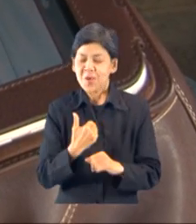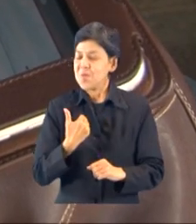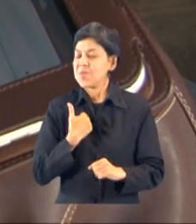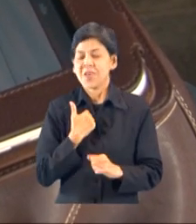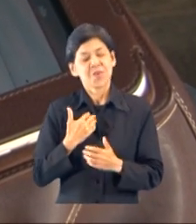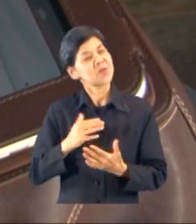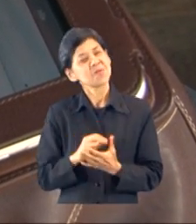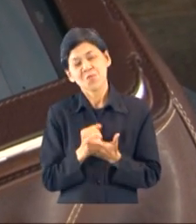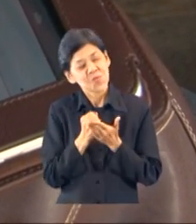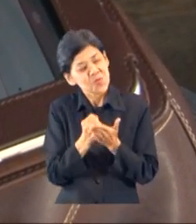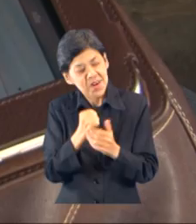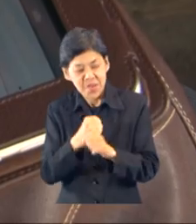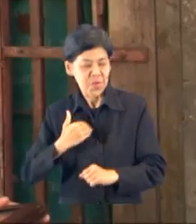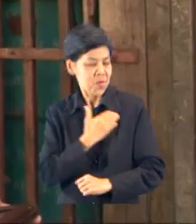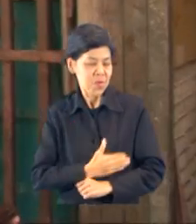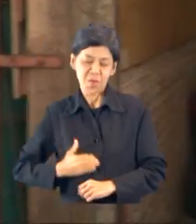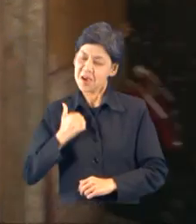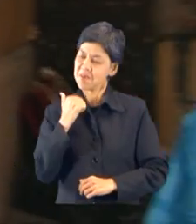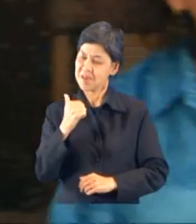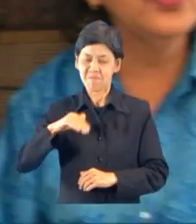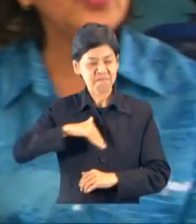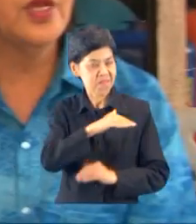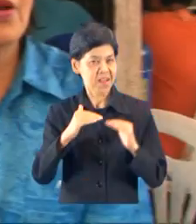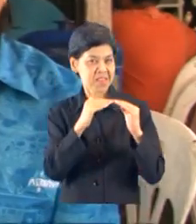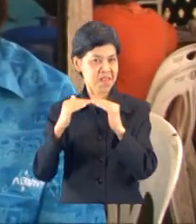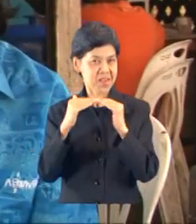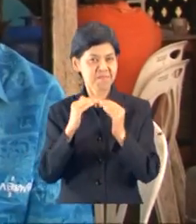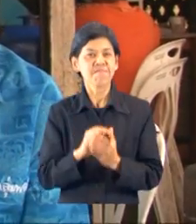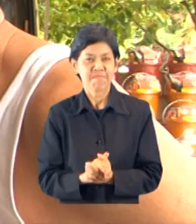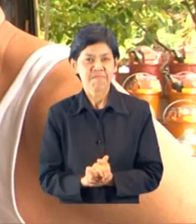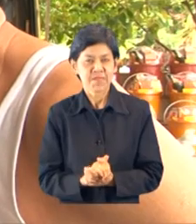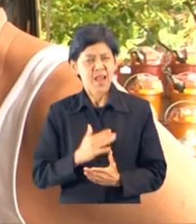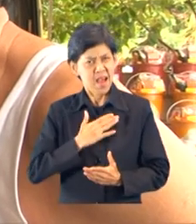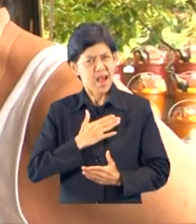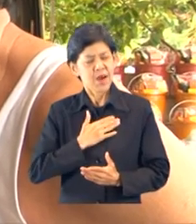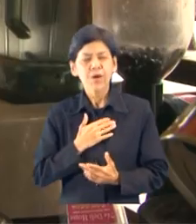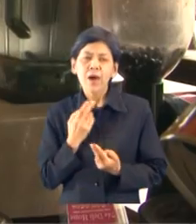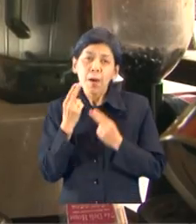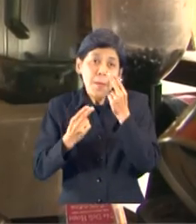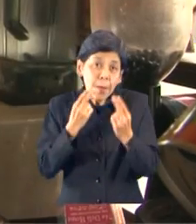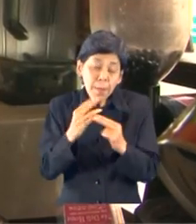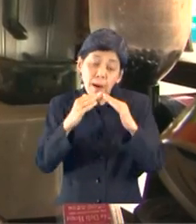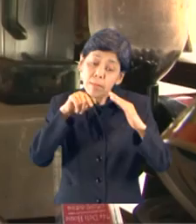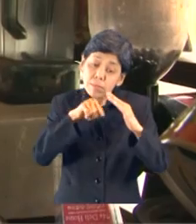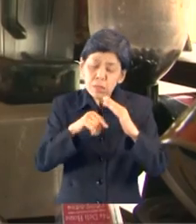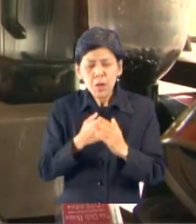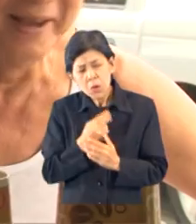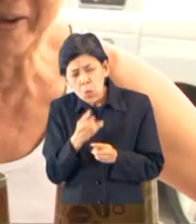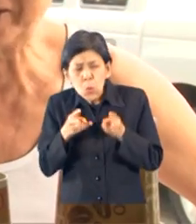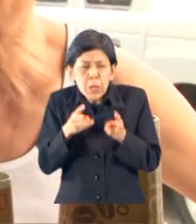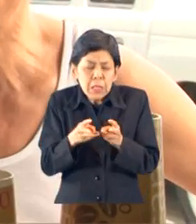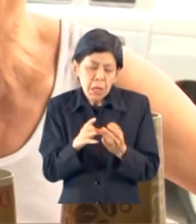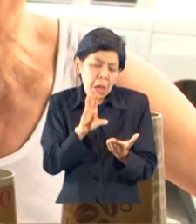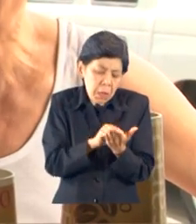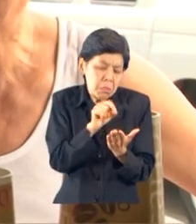รับการดูแลสุขภาพอย่างสะดวกและทั่วถึงขึ้น ปกติแล้วเนี่ยการออกมาเยี่ยมบ้านของพี่ก็จะใช้วิธี